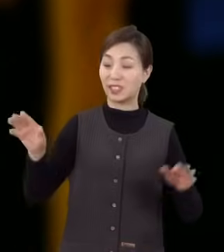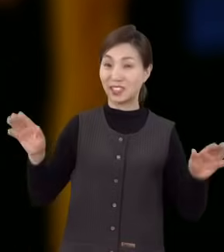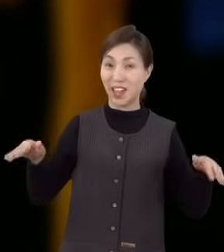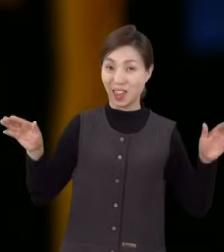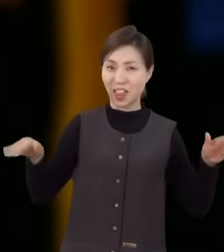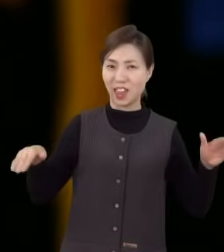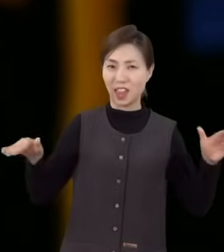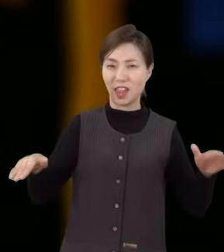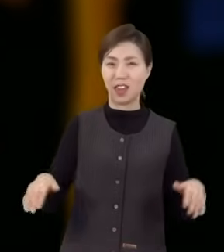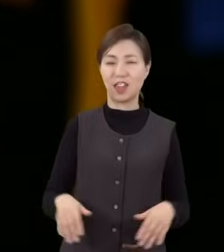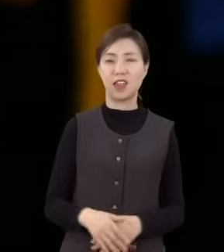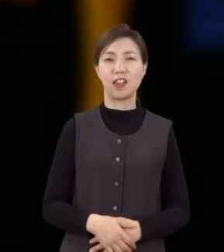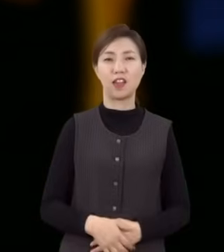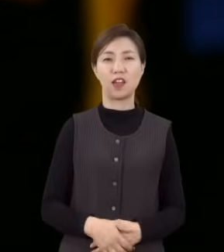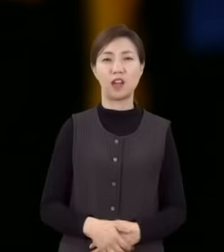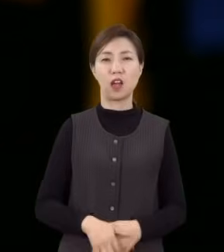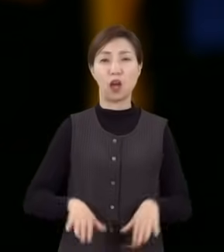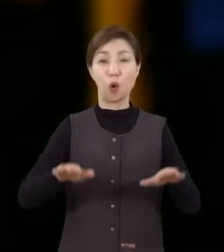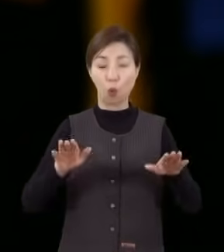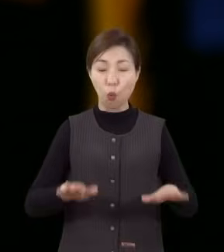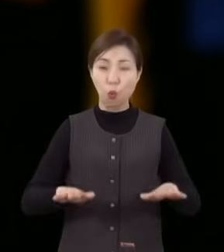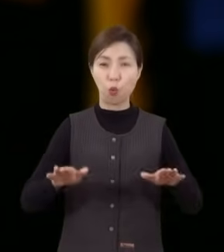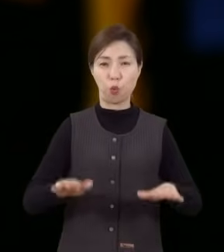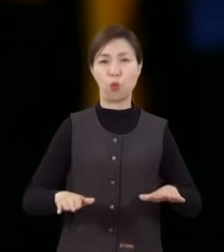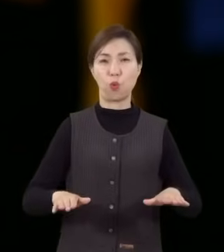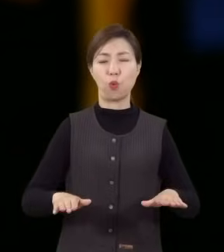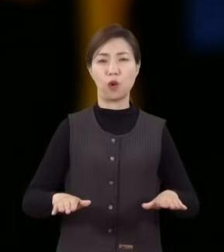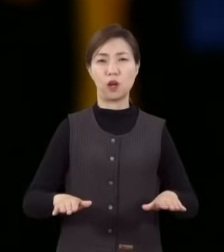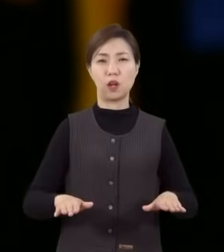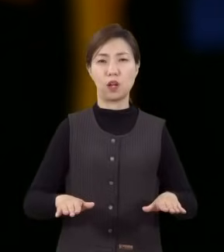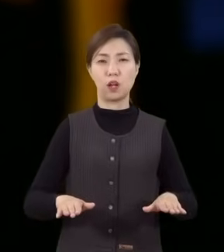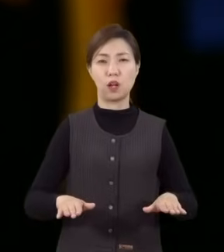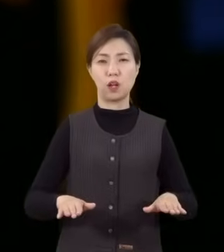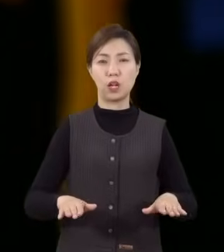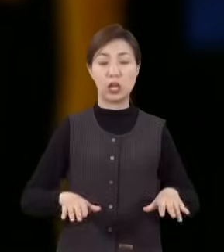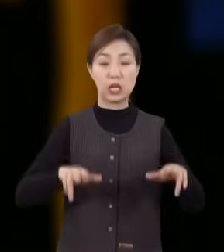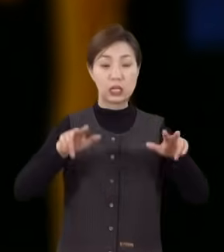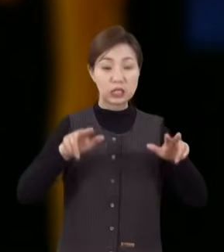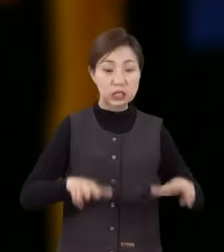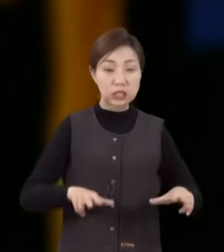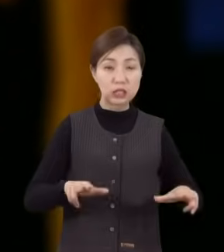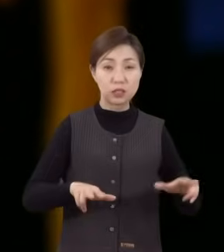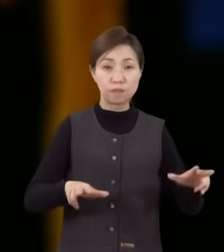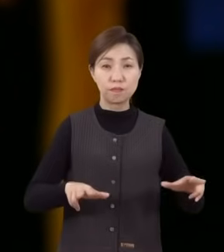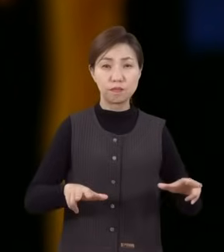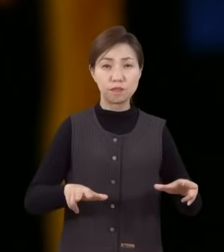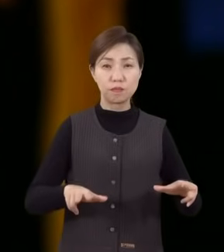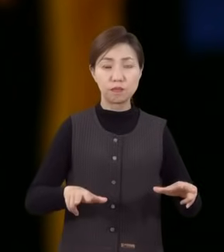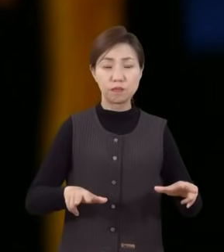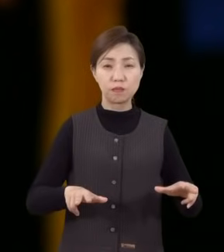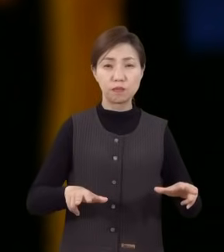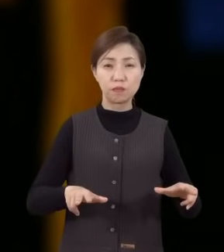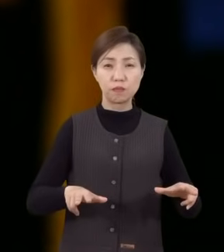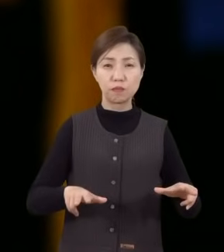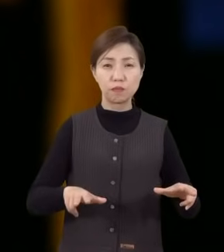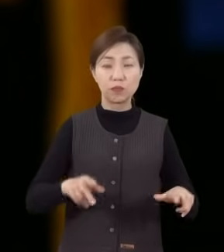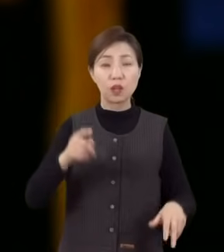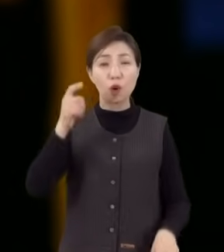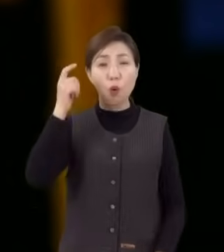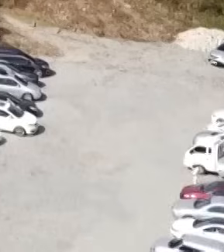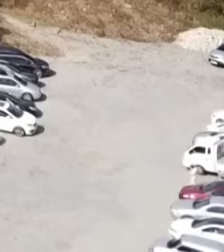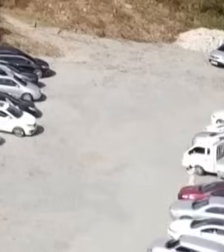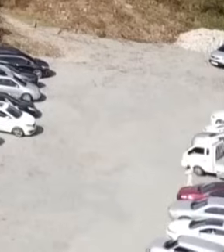저 비둘기가 오늘 이 순간 무엇을 스친 공덕으로?